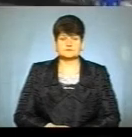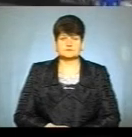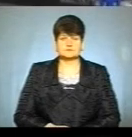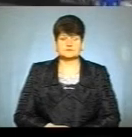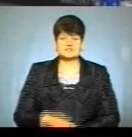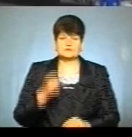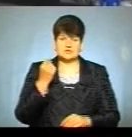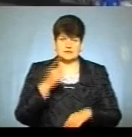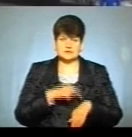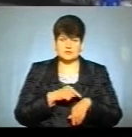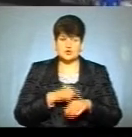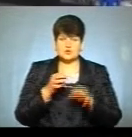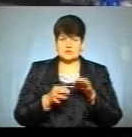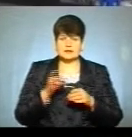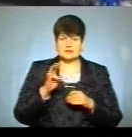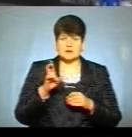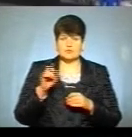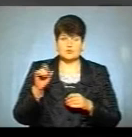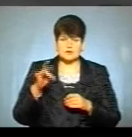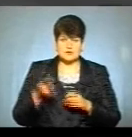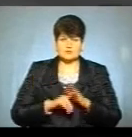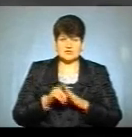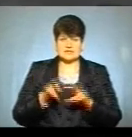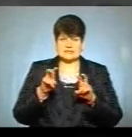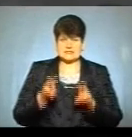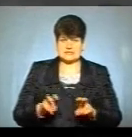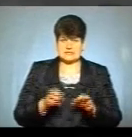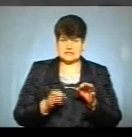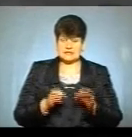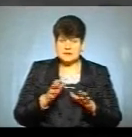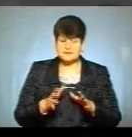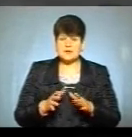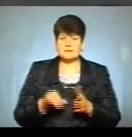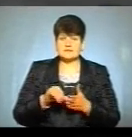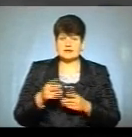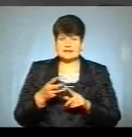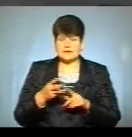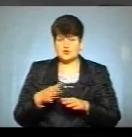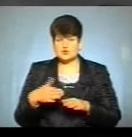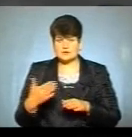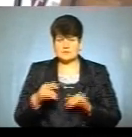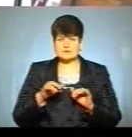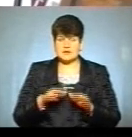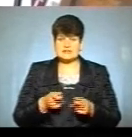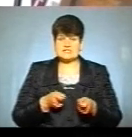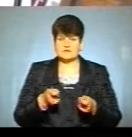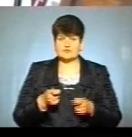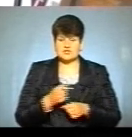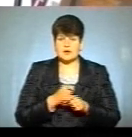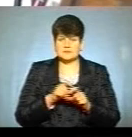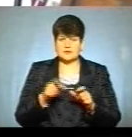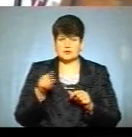Об 11-й годині суддя Надія Бурда розпочала засідання. Вона повідомила, представник третьої сторони у справі, завідувач аптеки